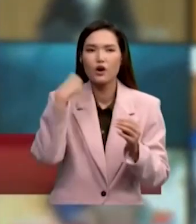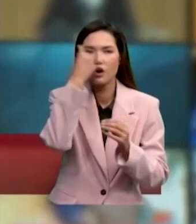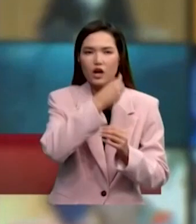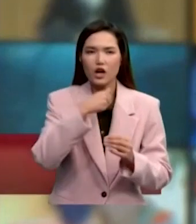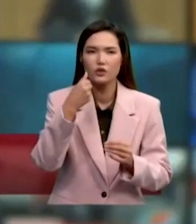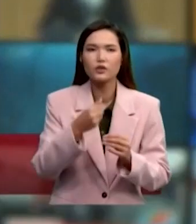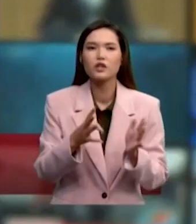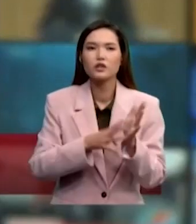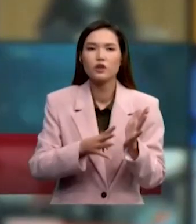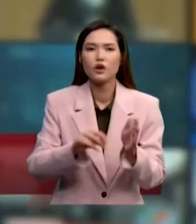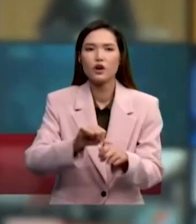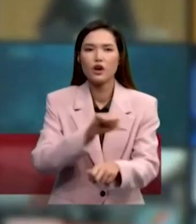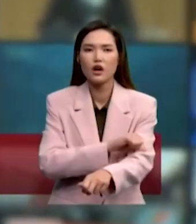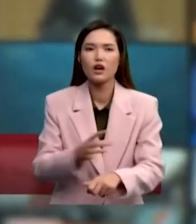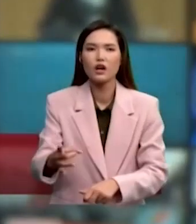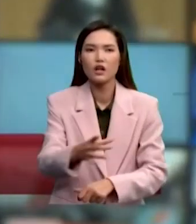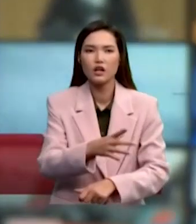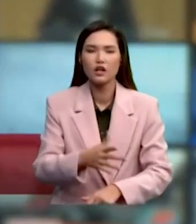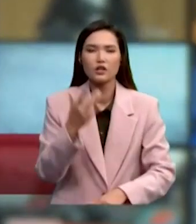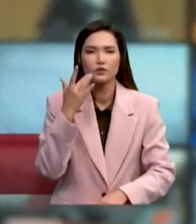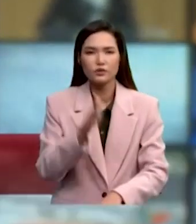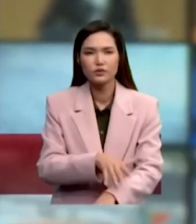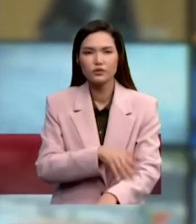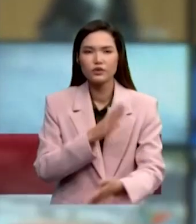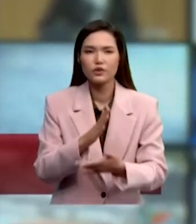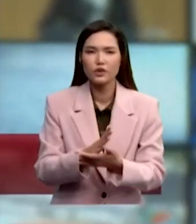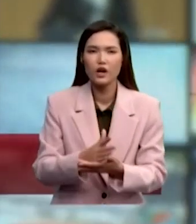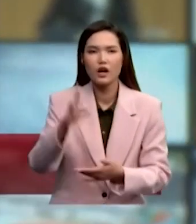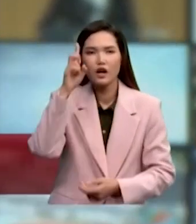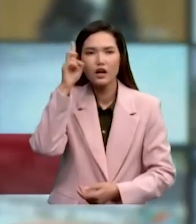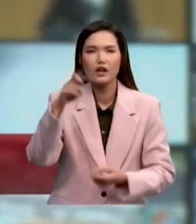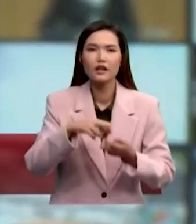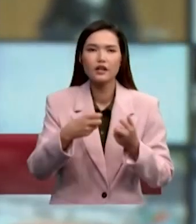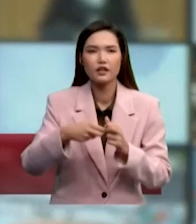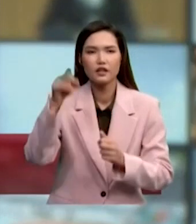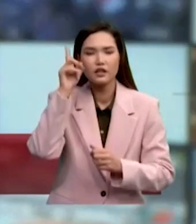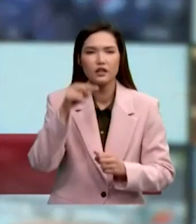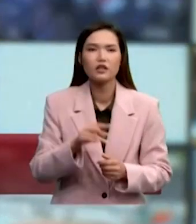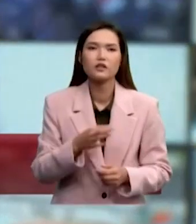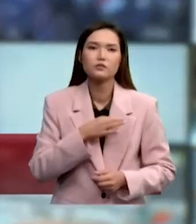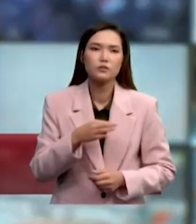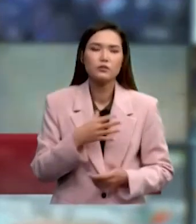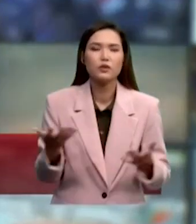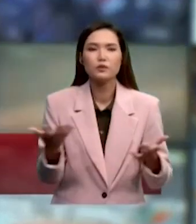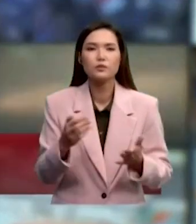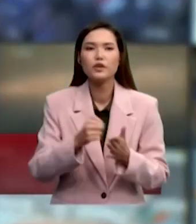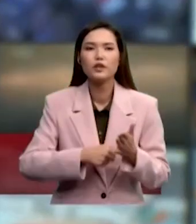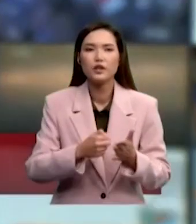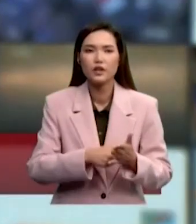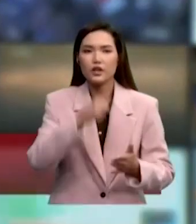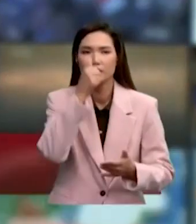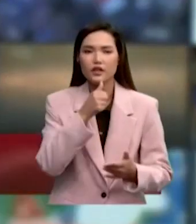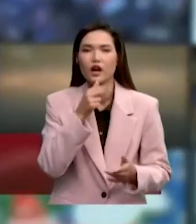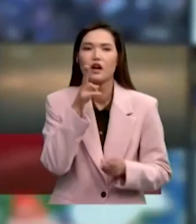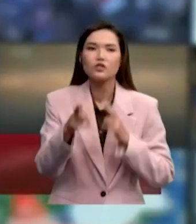90 шақырым жердегі аудан орталығына сабылып келеді. Ал жергілікті билік мәселені біле тұра шарасыз неге Қарашаның жан